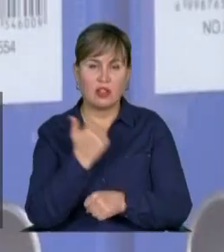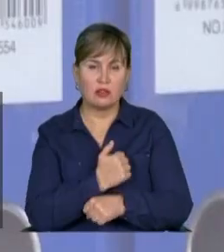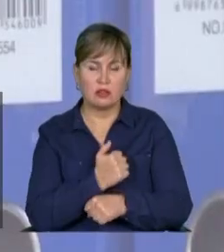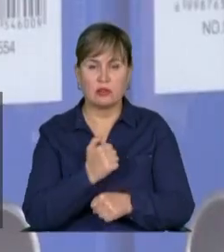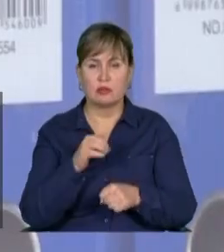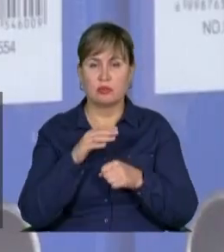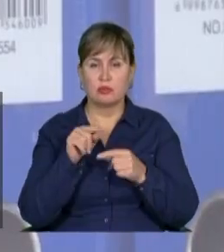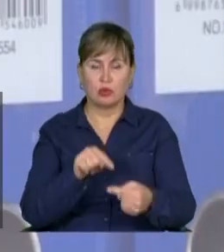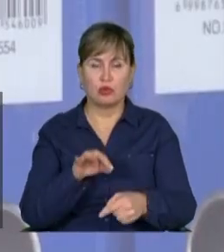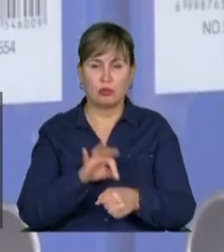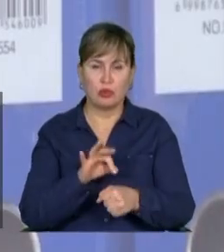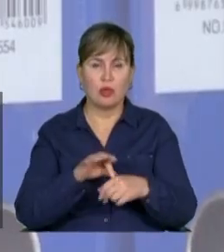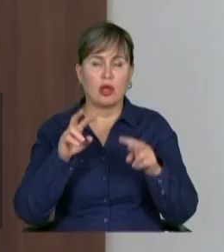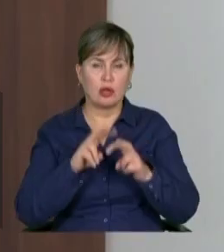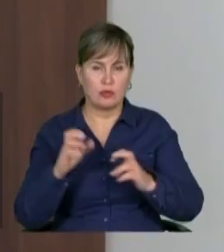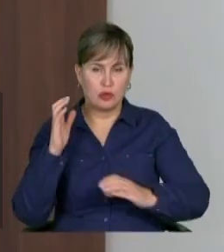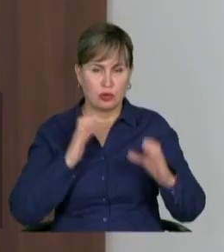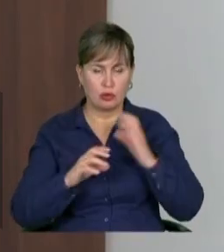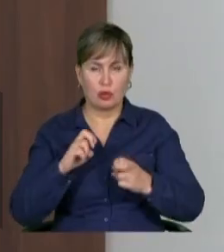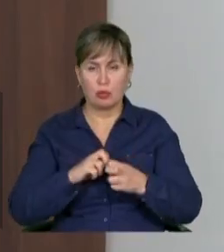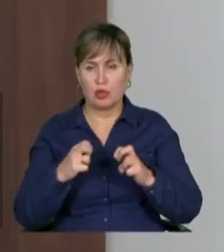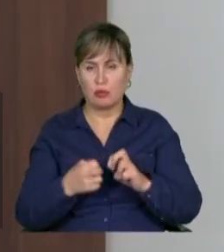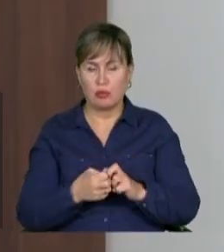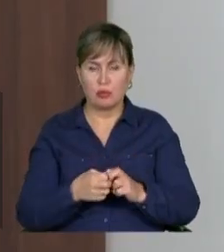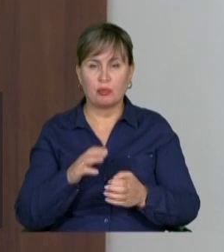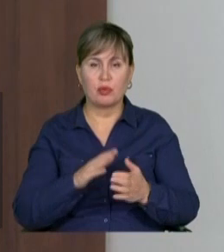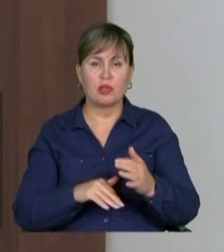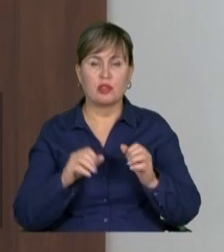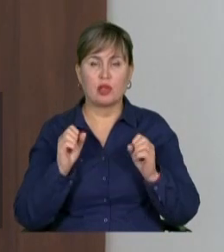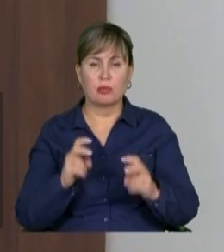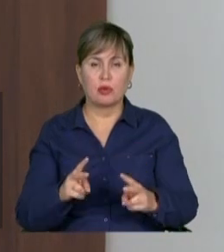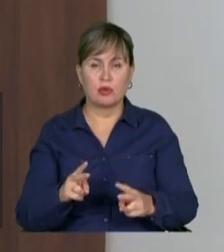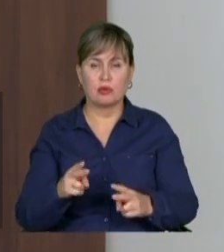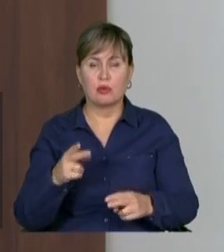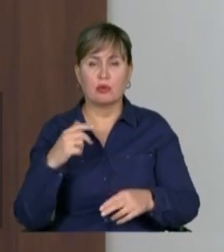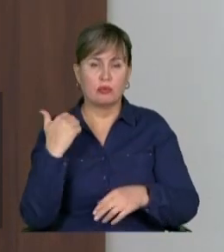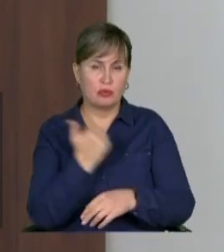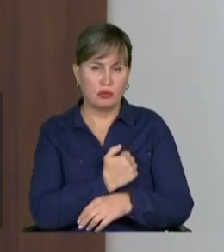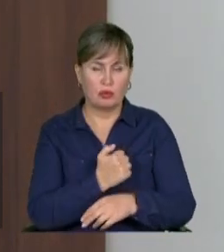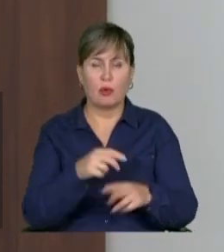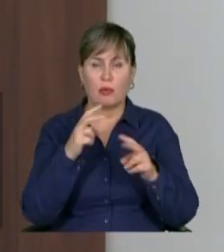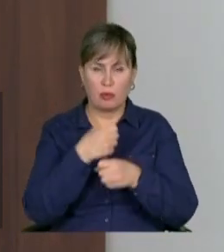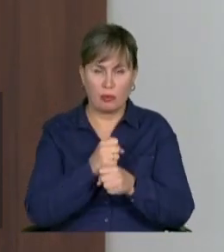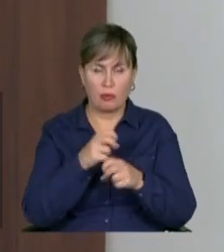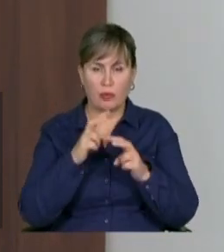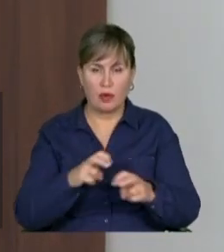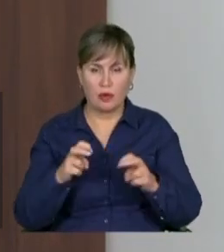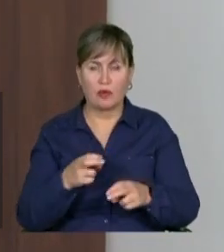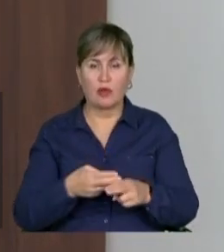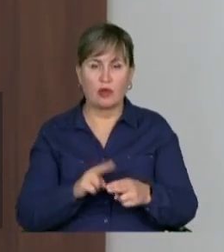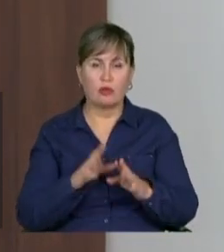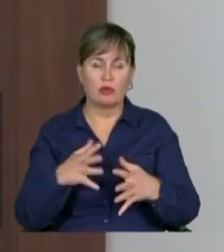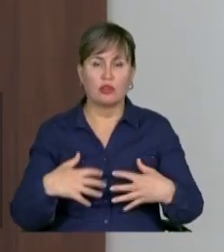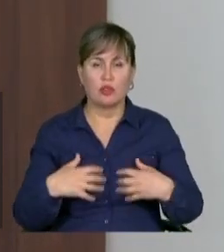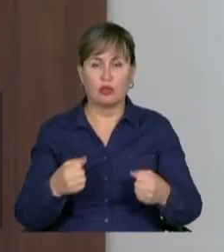разработали в научно-исследовательском институте проблем биологической безопасности препарат прошёл лабораторную проверку мы будем прививать этой вакциной